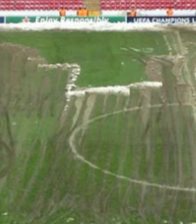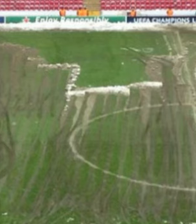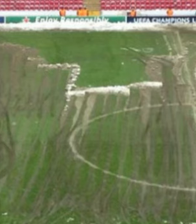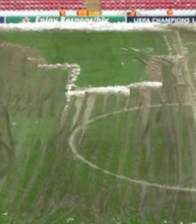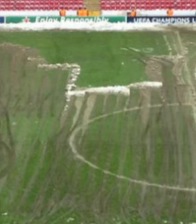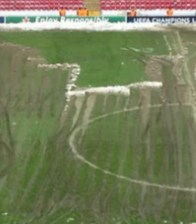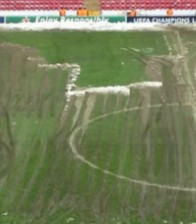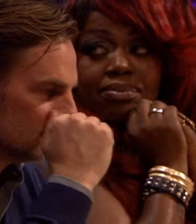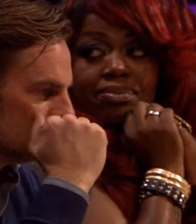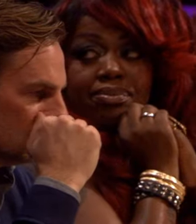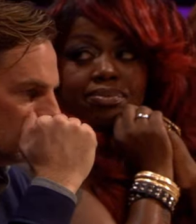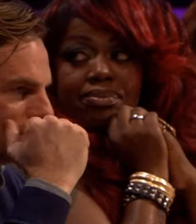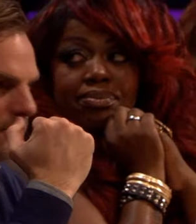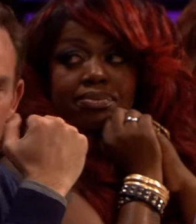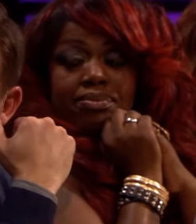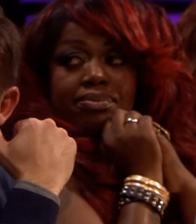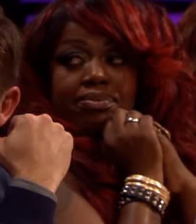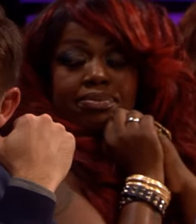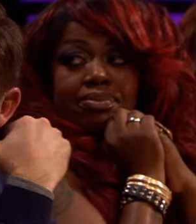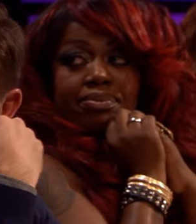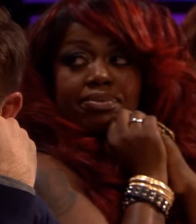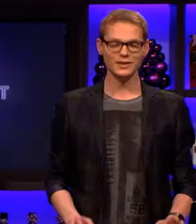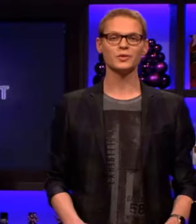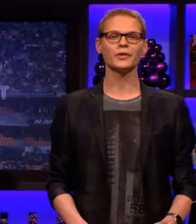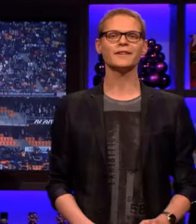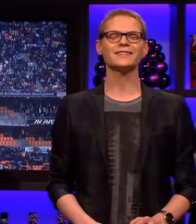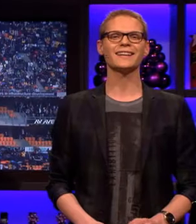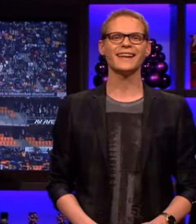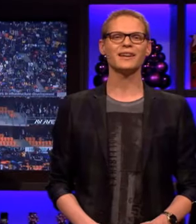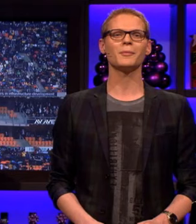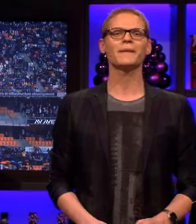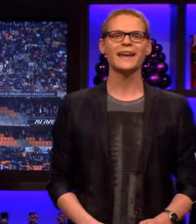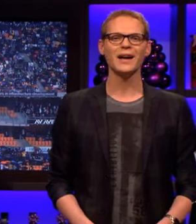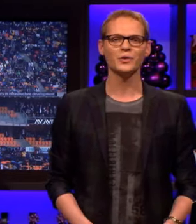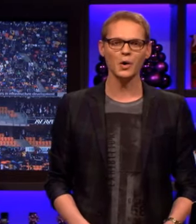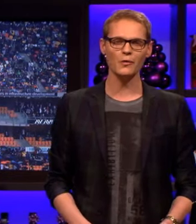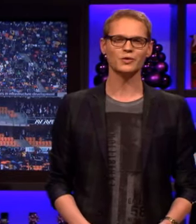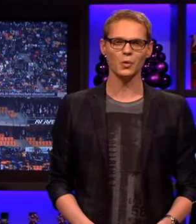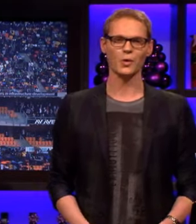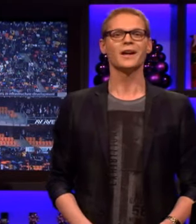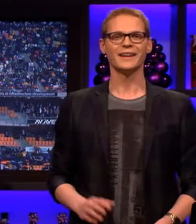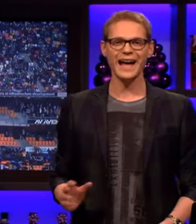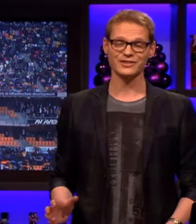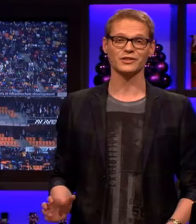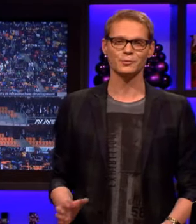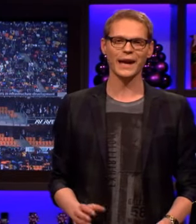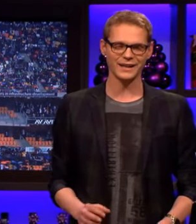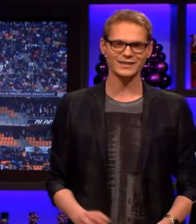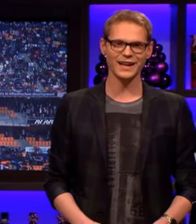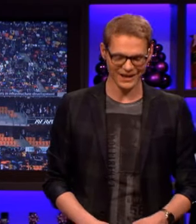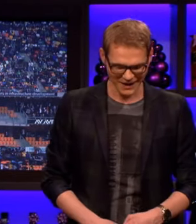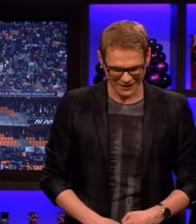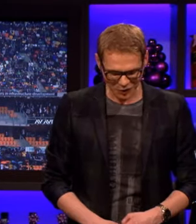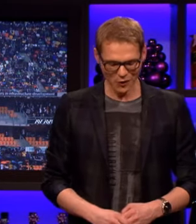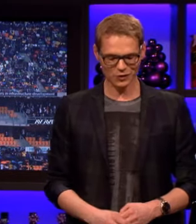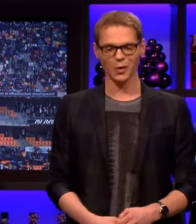Dus gefeliciteerd daar. En dan het meest bizarre nieuws eigenlijk van deze dag. Gisteren stond er tijdens de herdenking van Mandela een doventolk naast de sprekers.